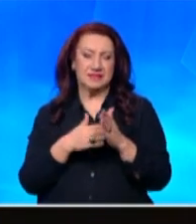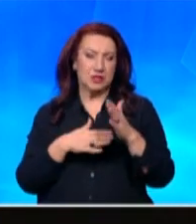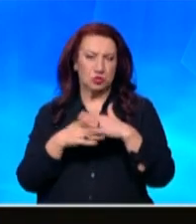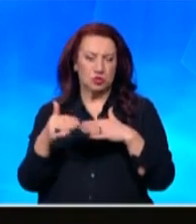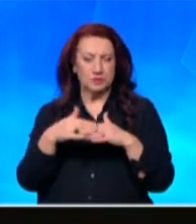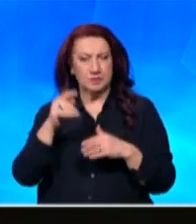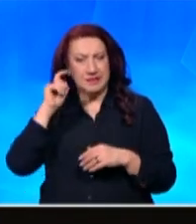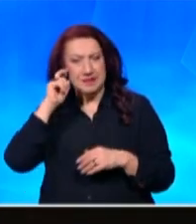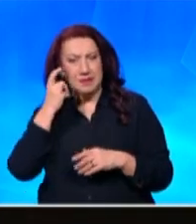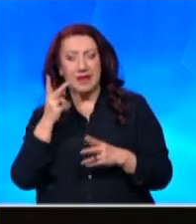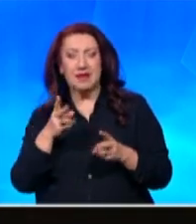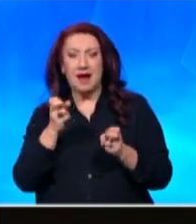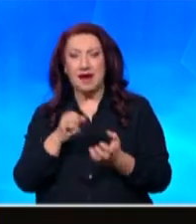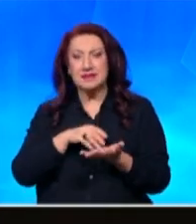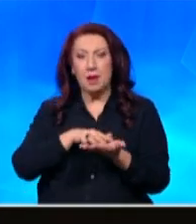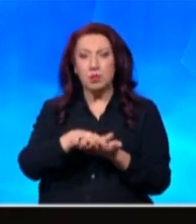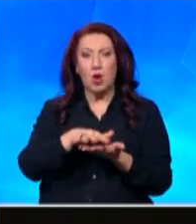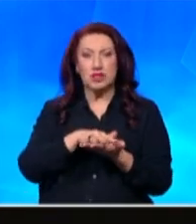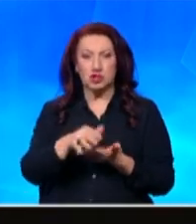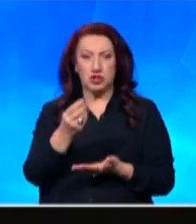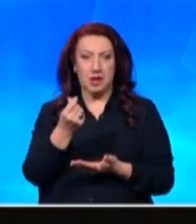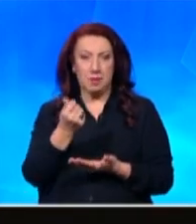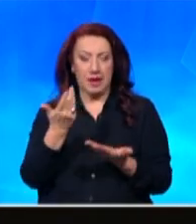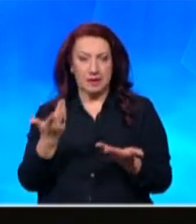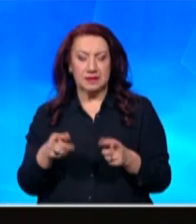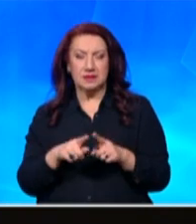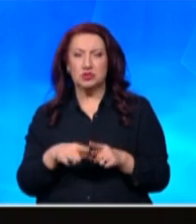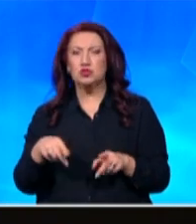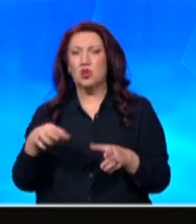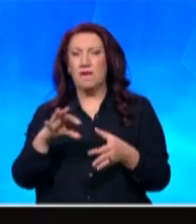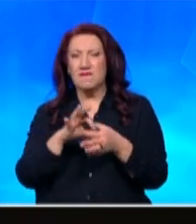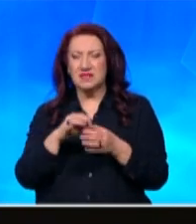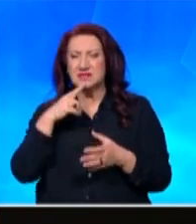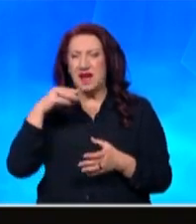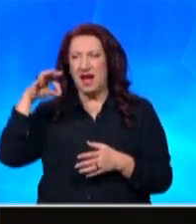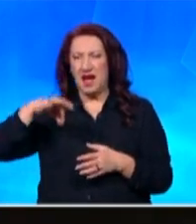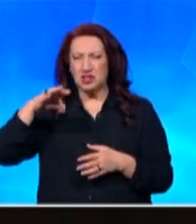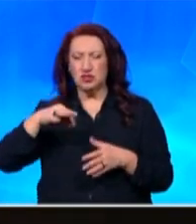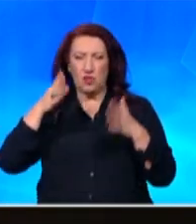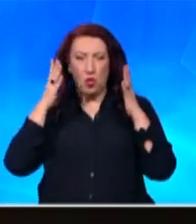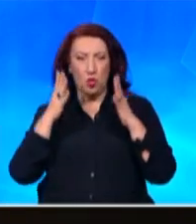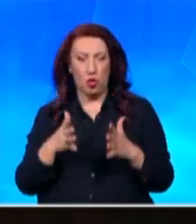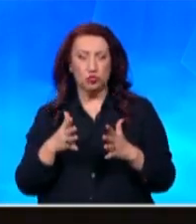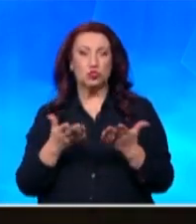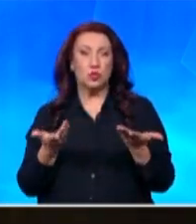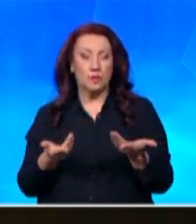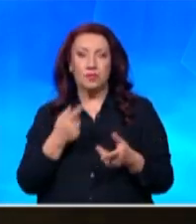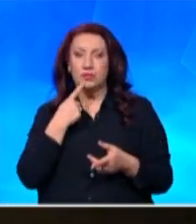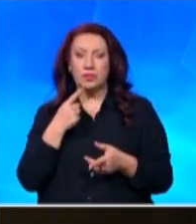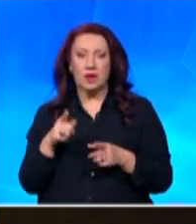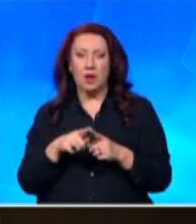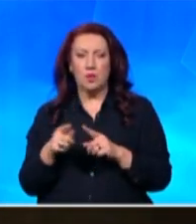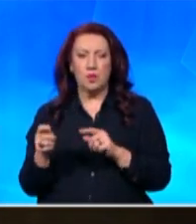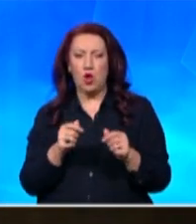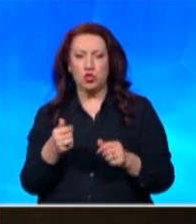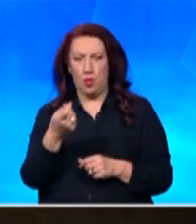за начина, по който се изразходват средствата, и заради качеството, забележете, на строителството. С подобни банкноти, които